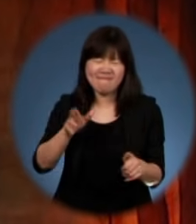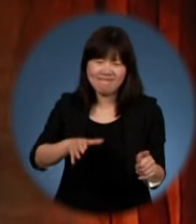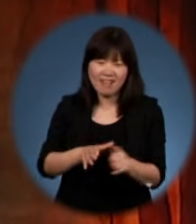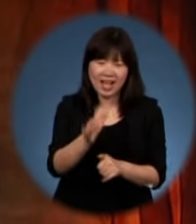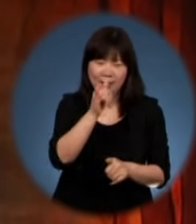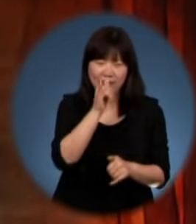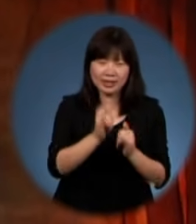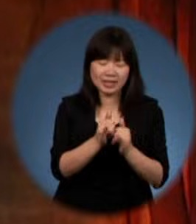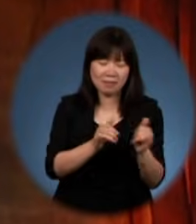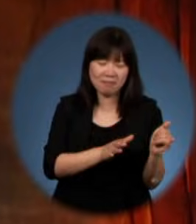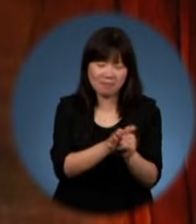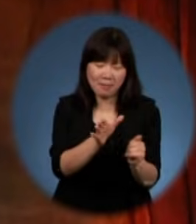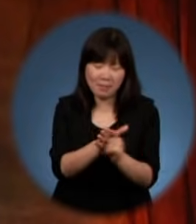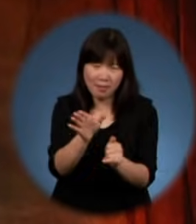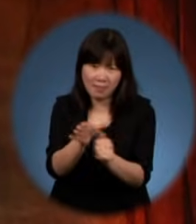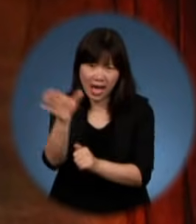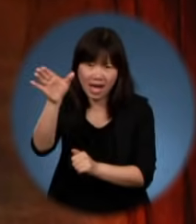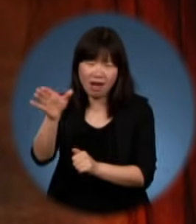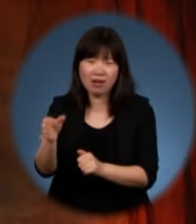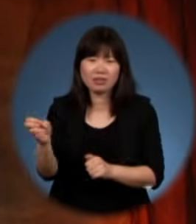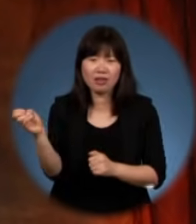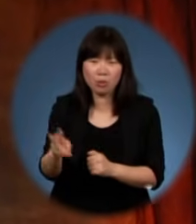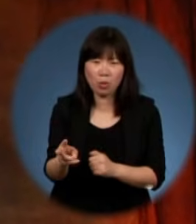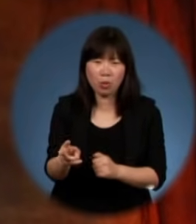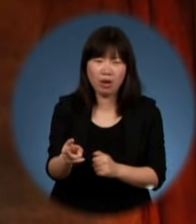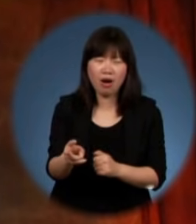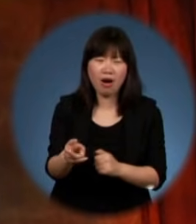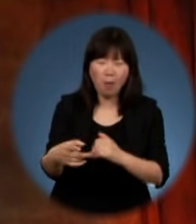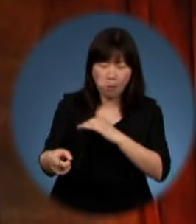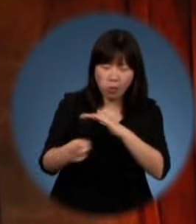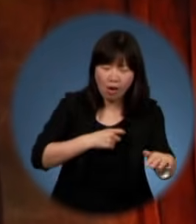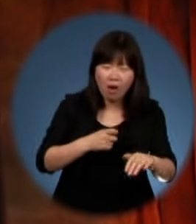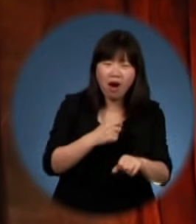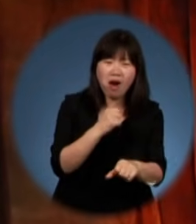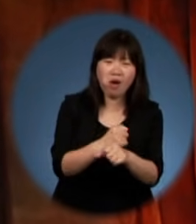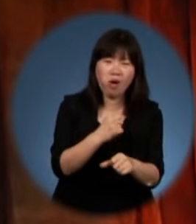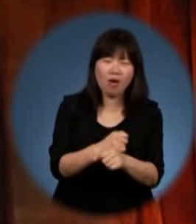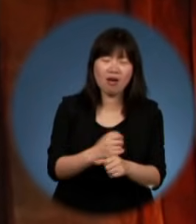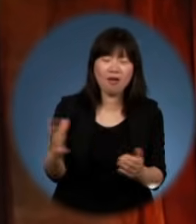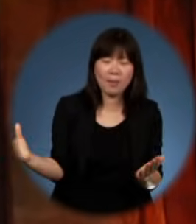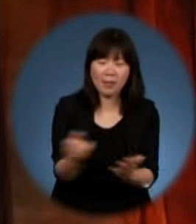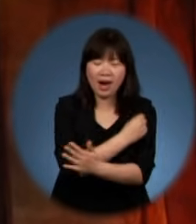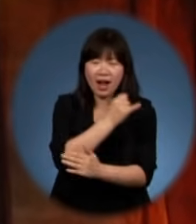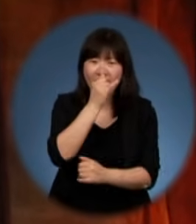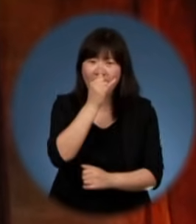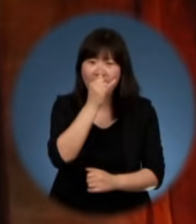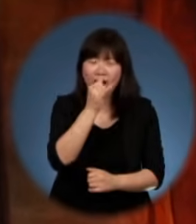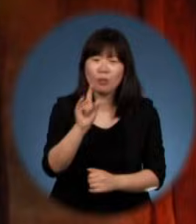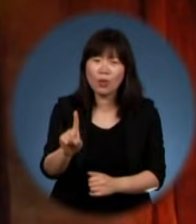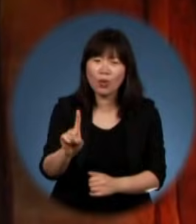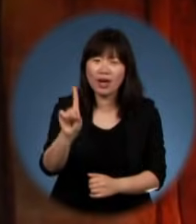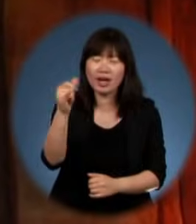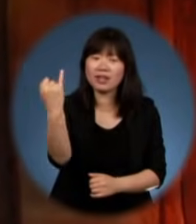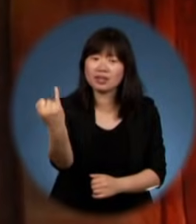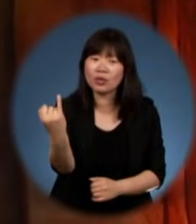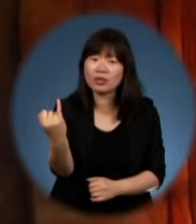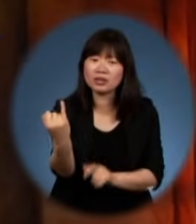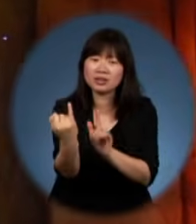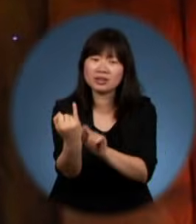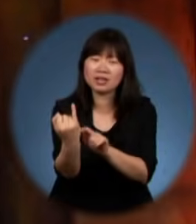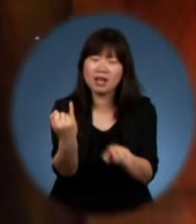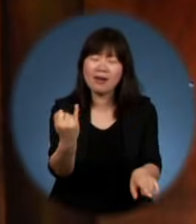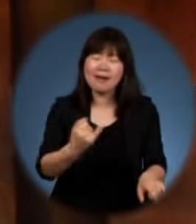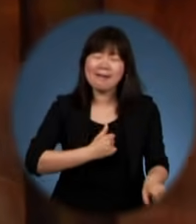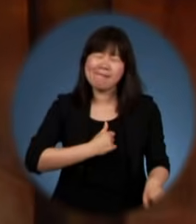사람들 죽이고 뭐 겁탈하고 빼앗고 그랬죠 그랬더니 한 여인이 요